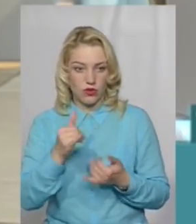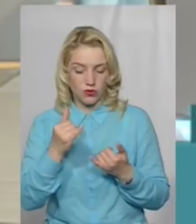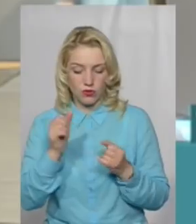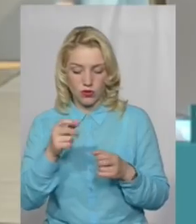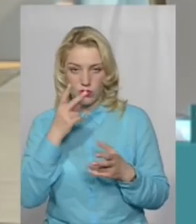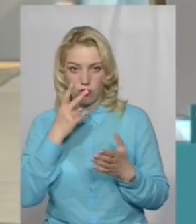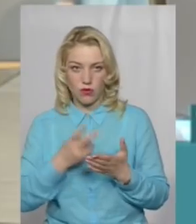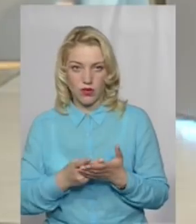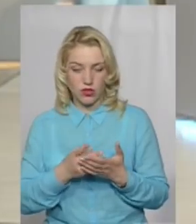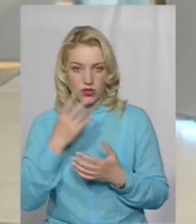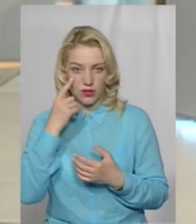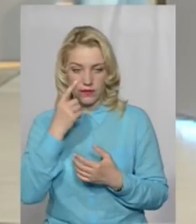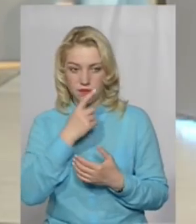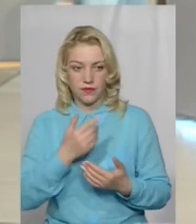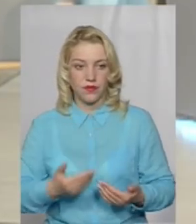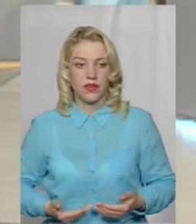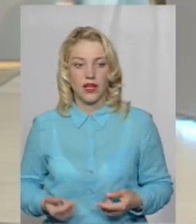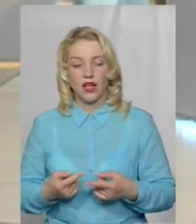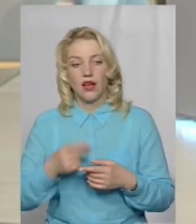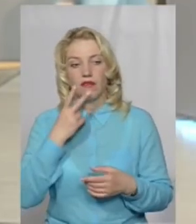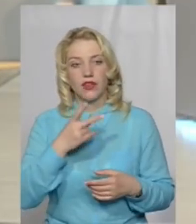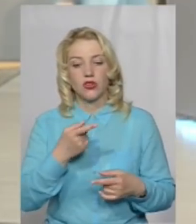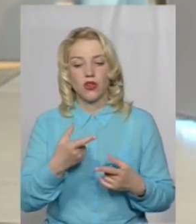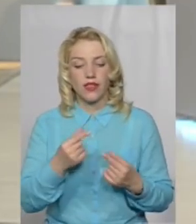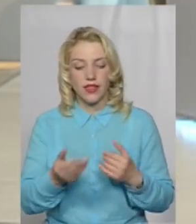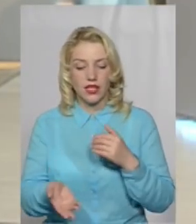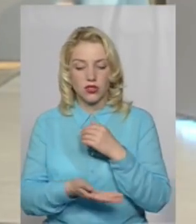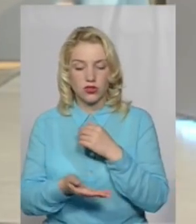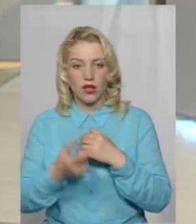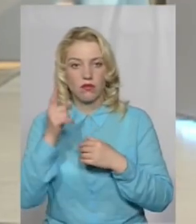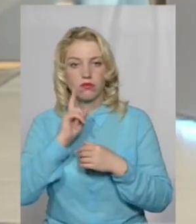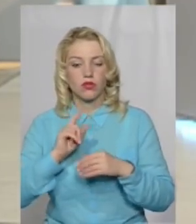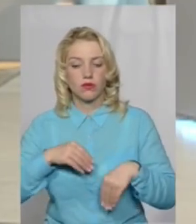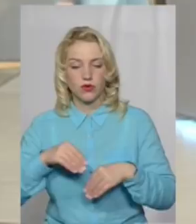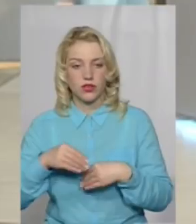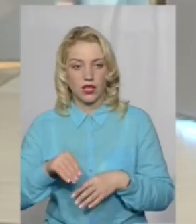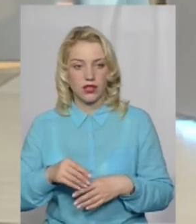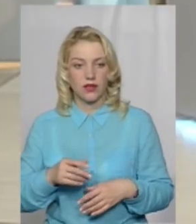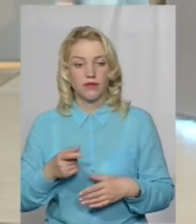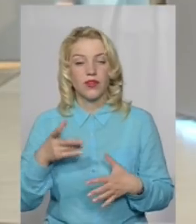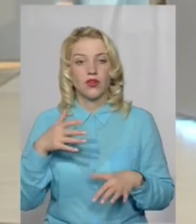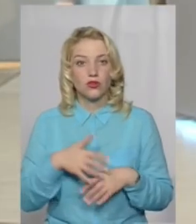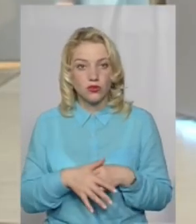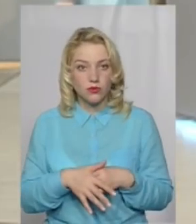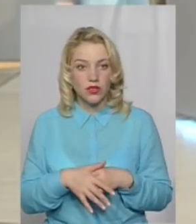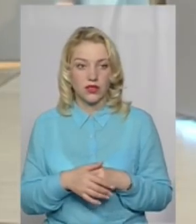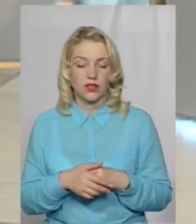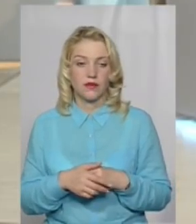сьогодні побачити. Ну, але так, видніше те, де зрізають, ніж те, поки проростає. Ну, справді, розумієте,